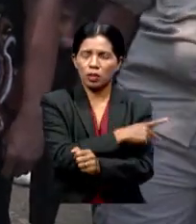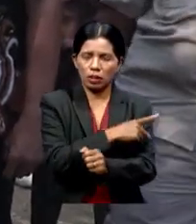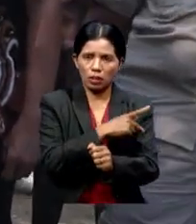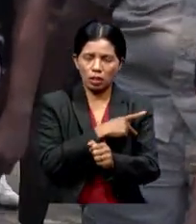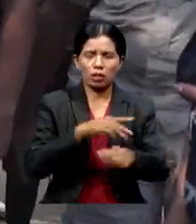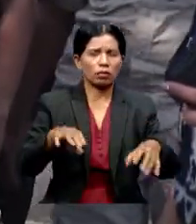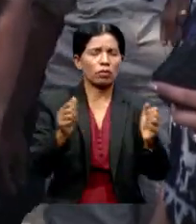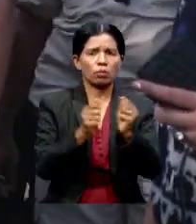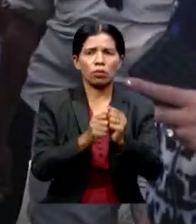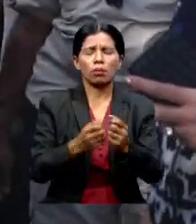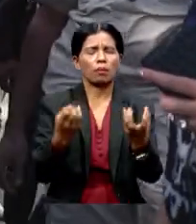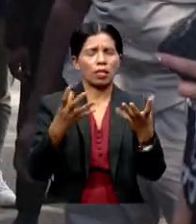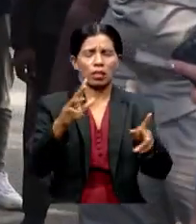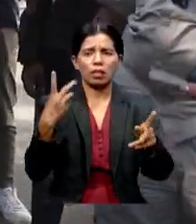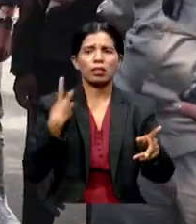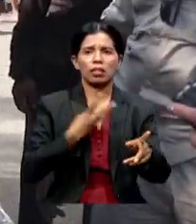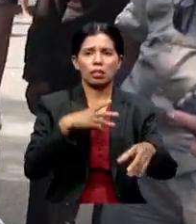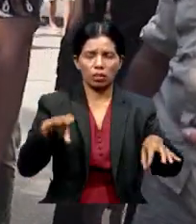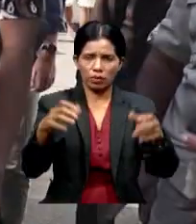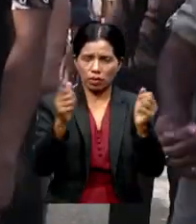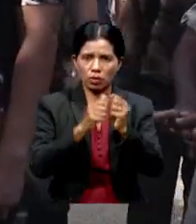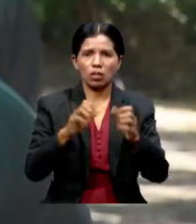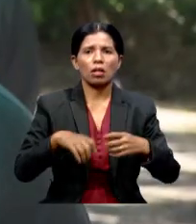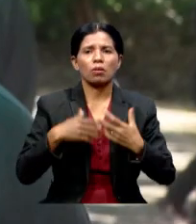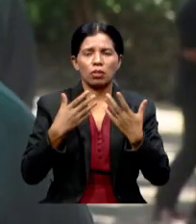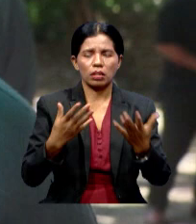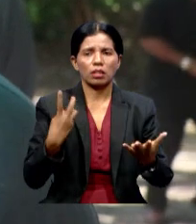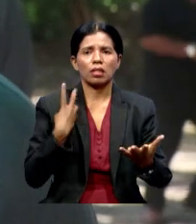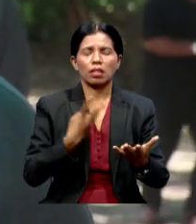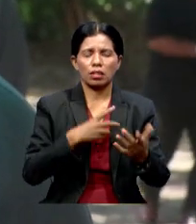logistik, banyak pekerjaan kerjasama untuk bagaimana untuk